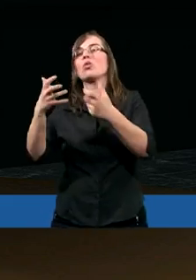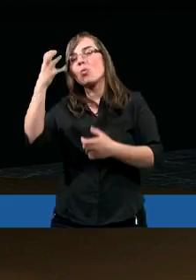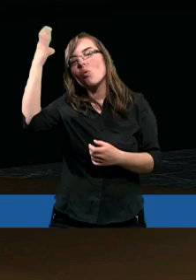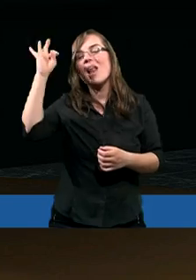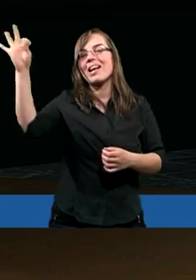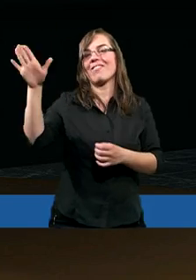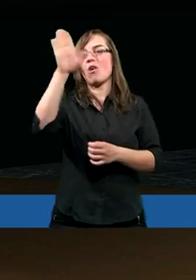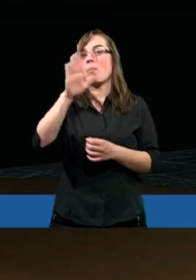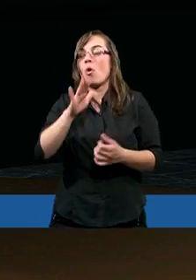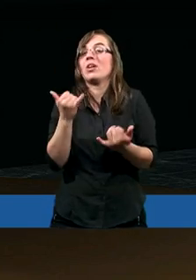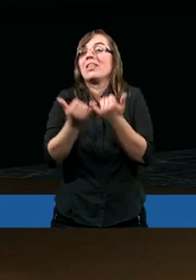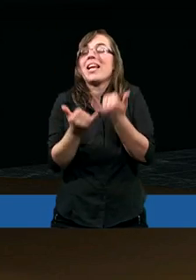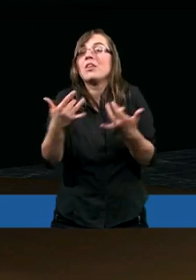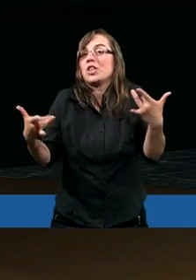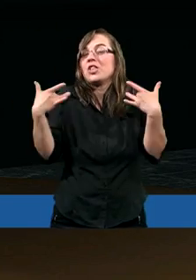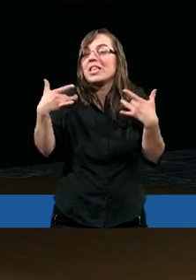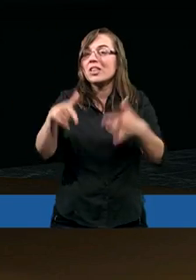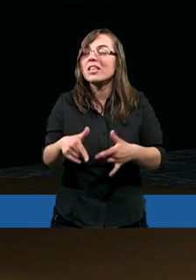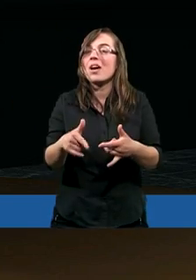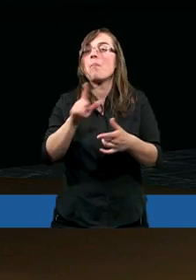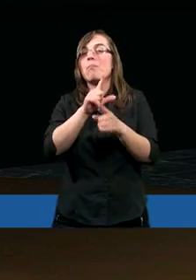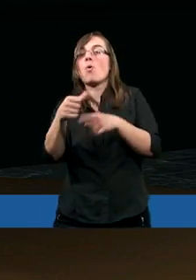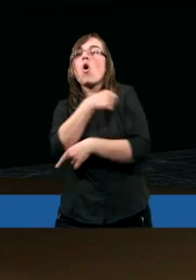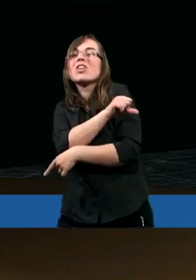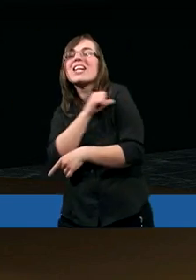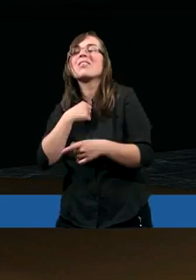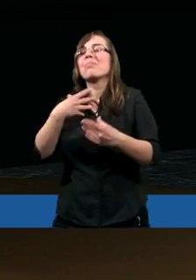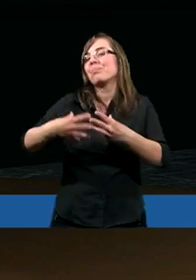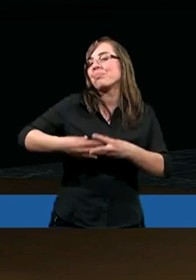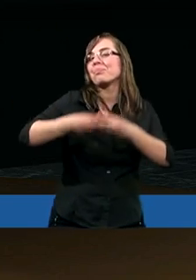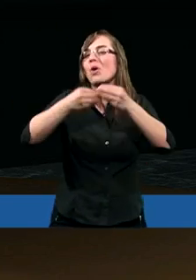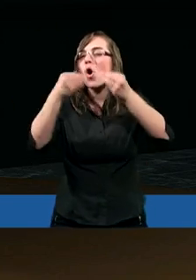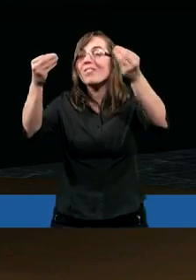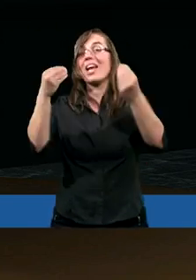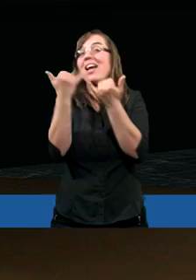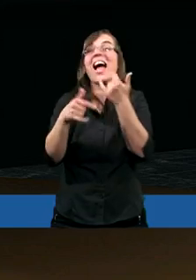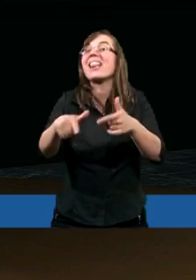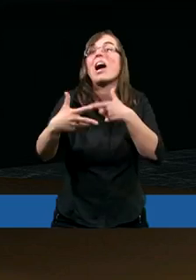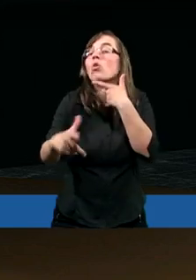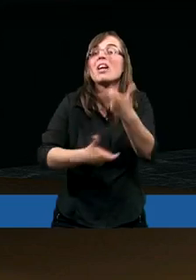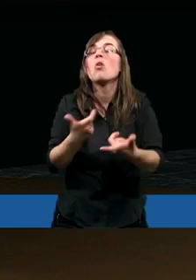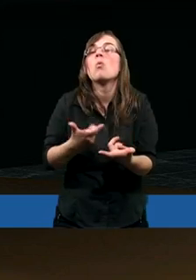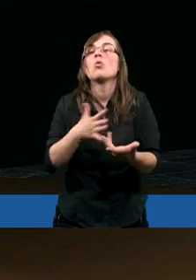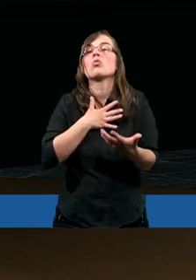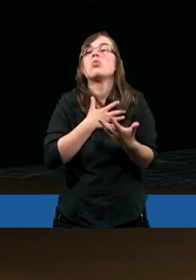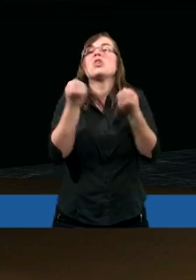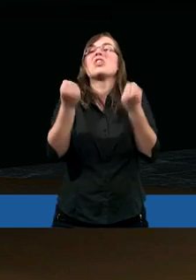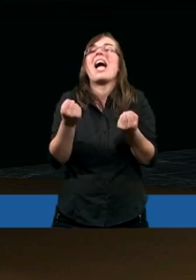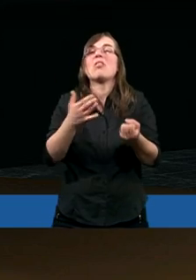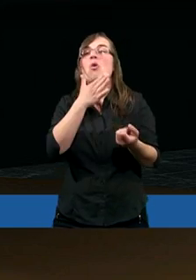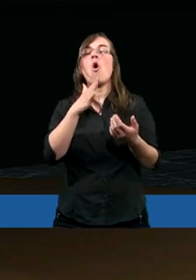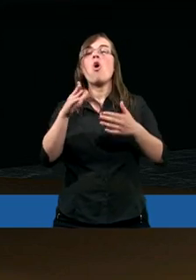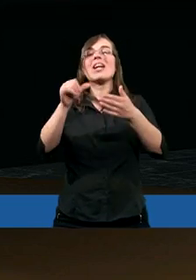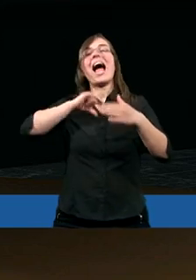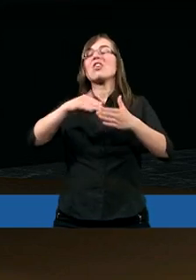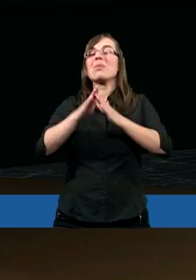Jeśli nie żyjemy tak naprawdę po chrześcijańsku, kiedy nie pomnażamy tego, no to ciężko nam później jest wcielić tą misję Jezusa